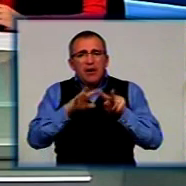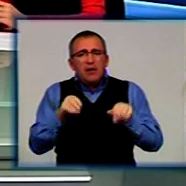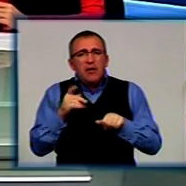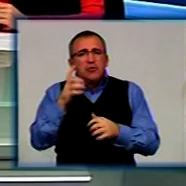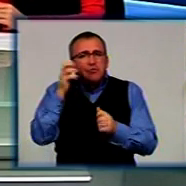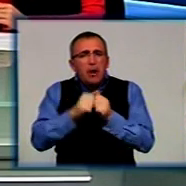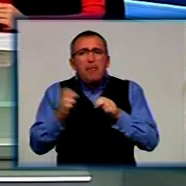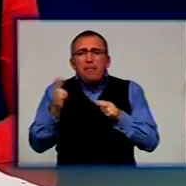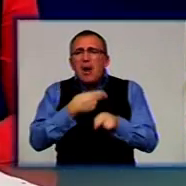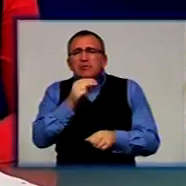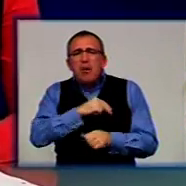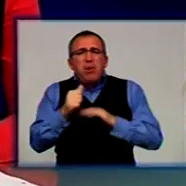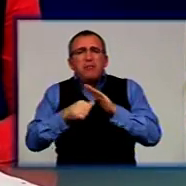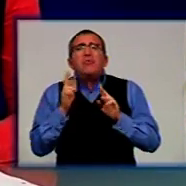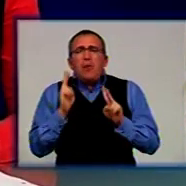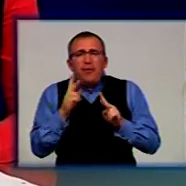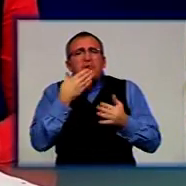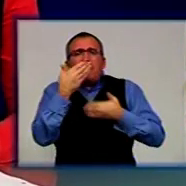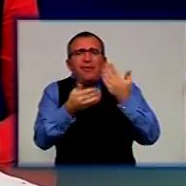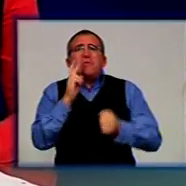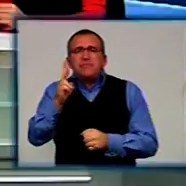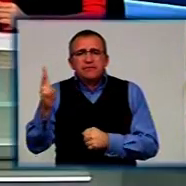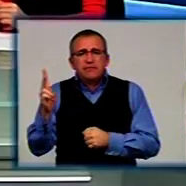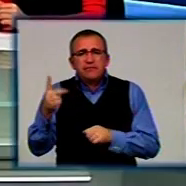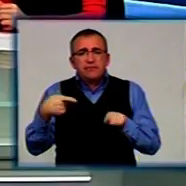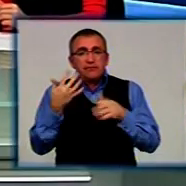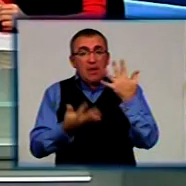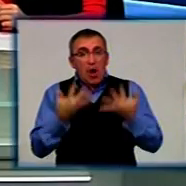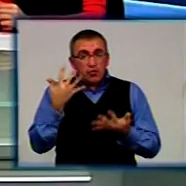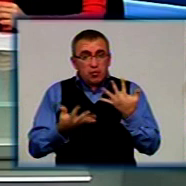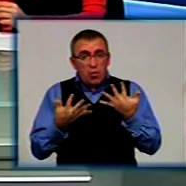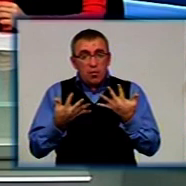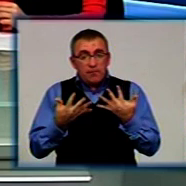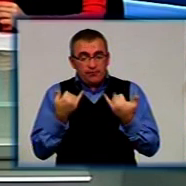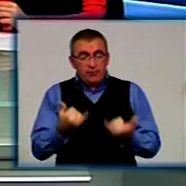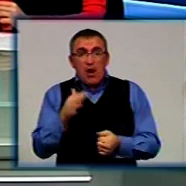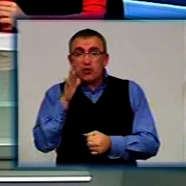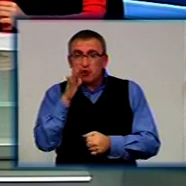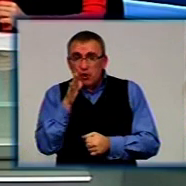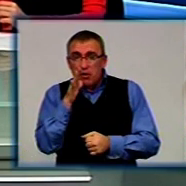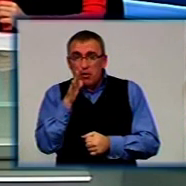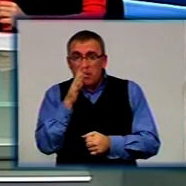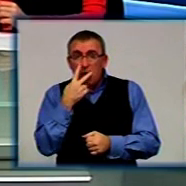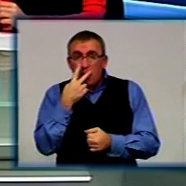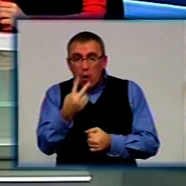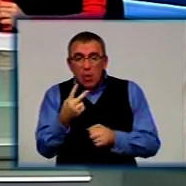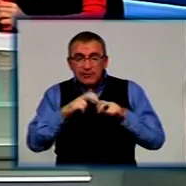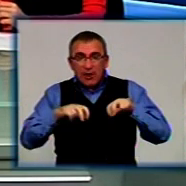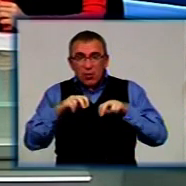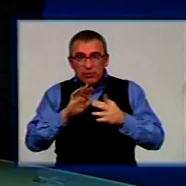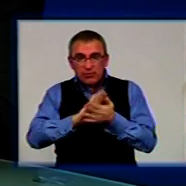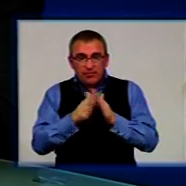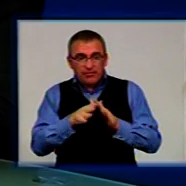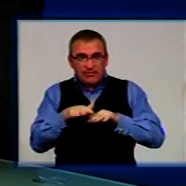найчастіше стає безробітним? Хто до вас звертається найчастіше? Ну, якщо на даний час розглянути